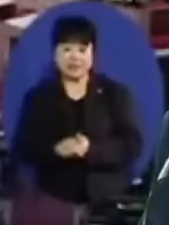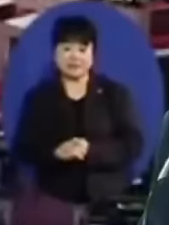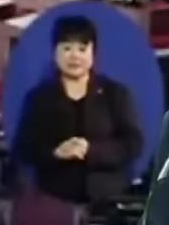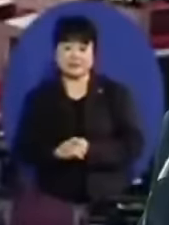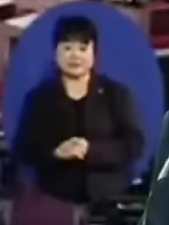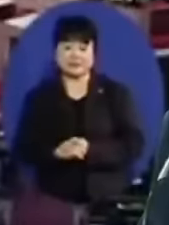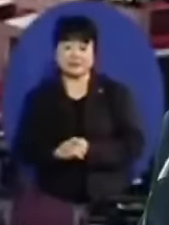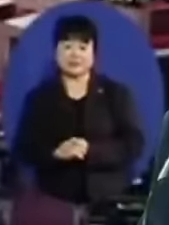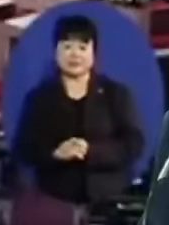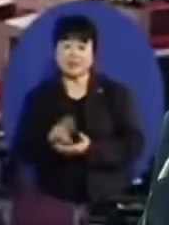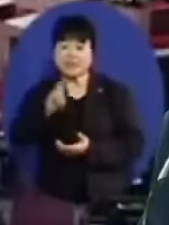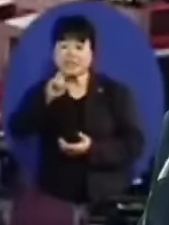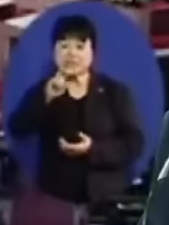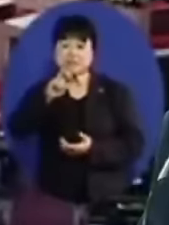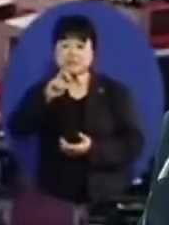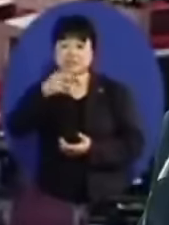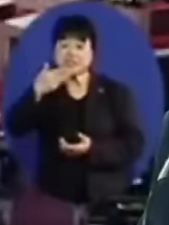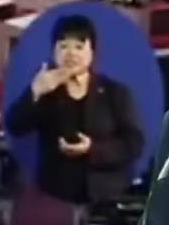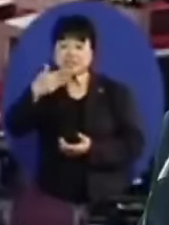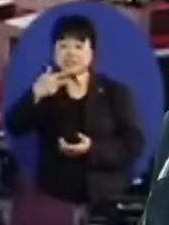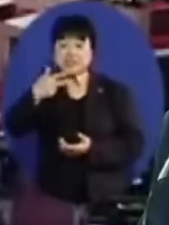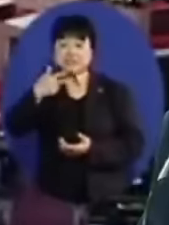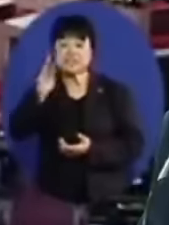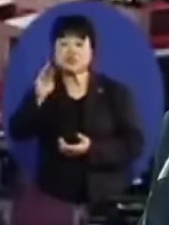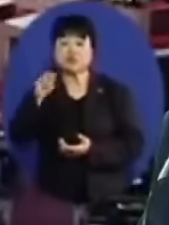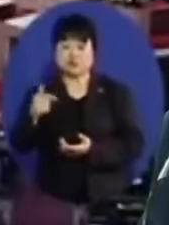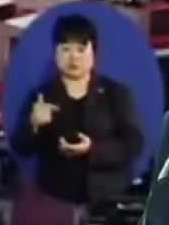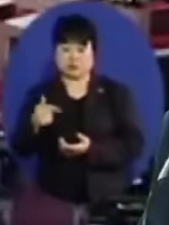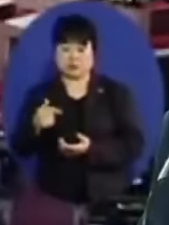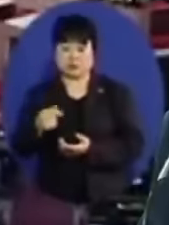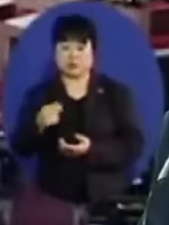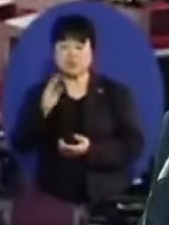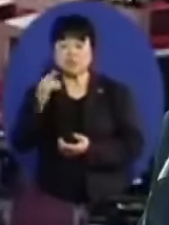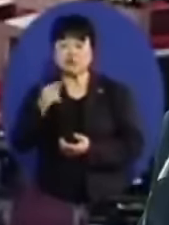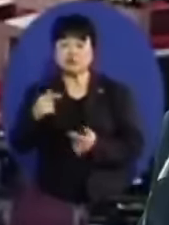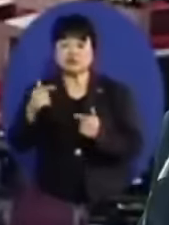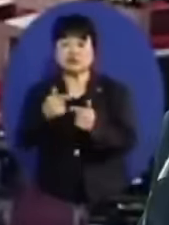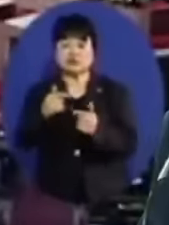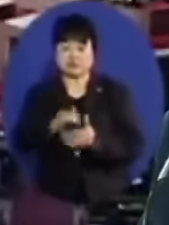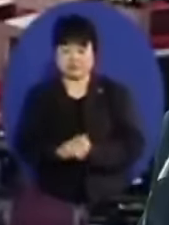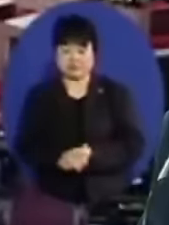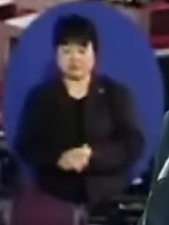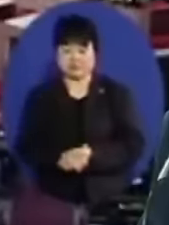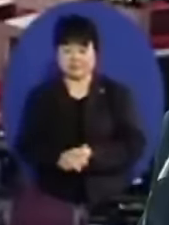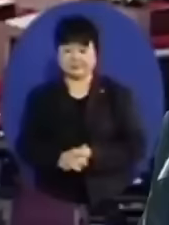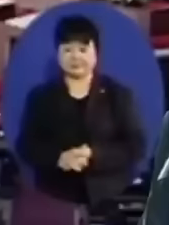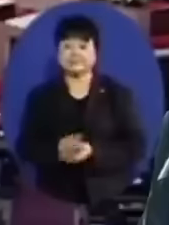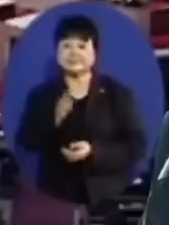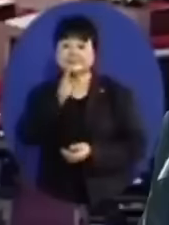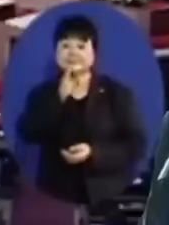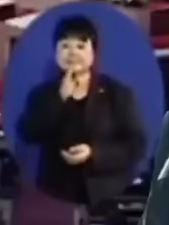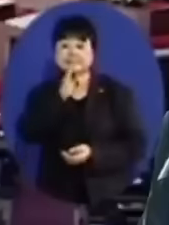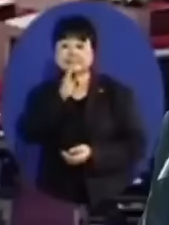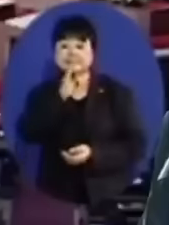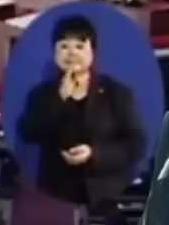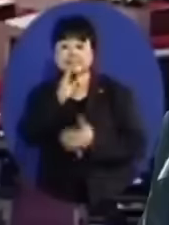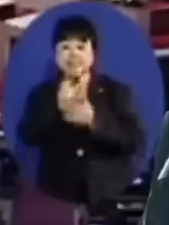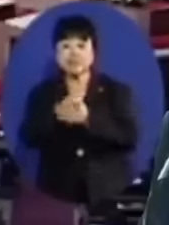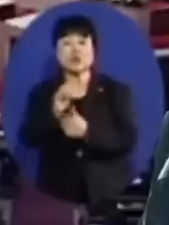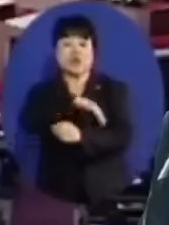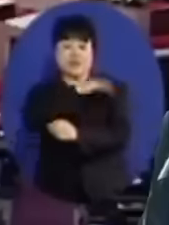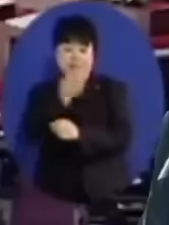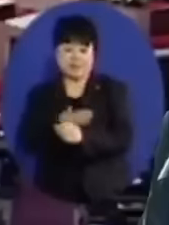평균 기도 시간이 27분이었는데 2분이 줄어졌습니다. E.M. 바운드는 그의 책 기도의